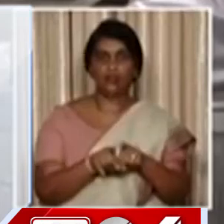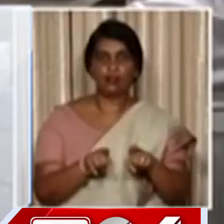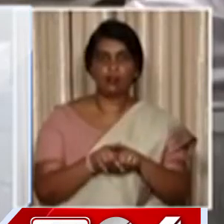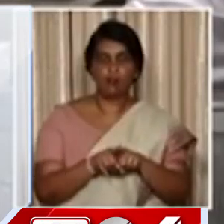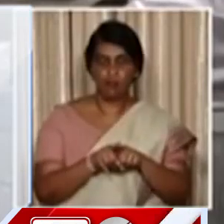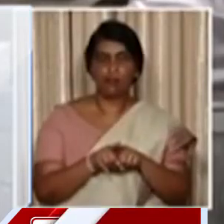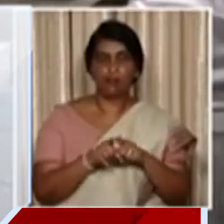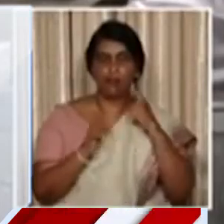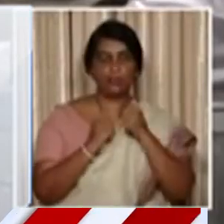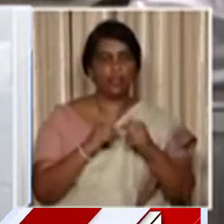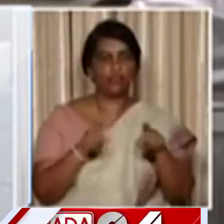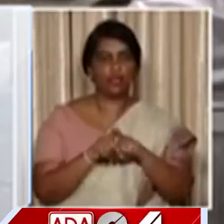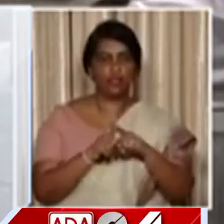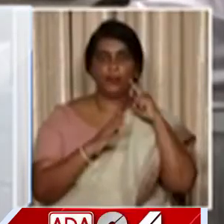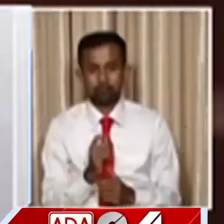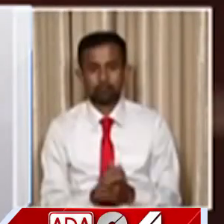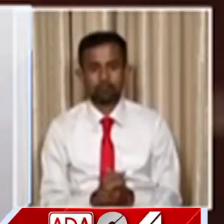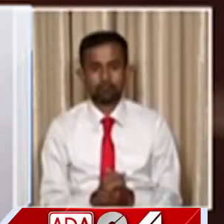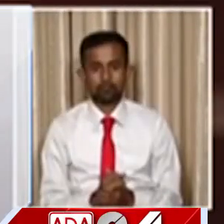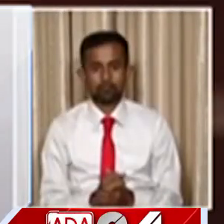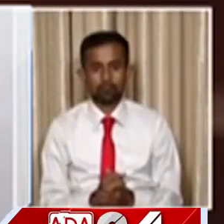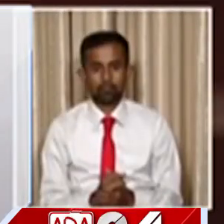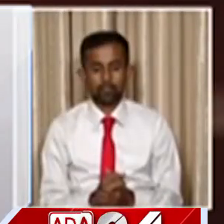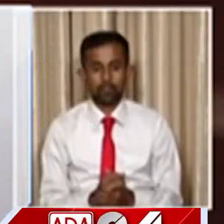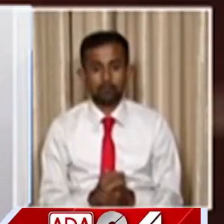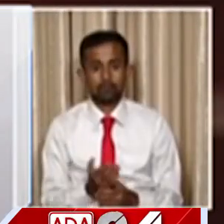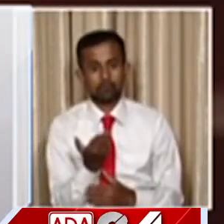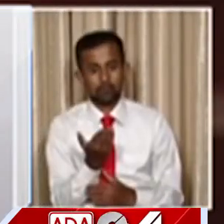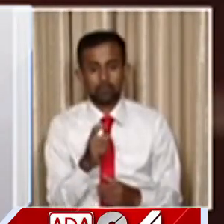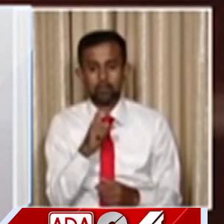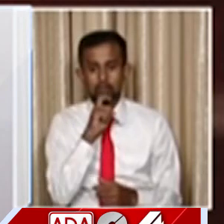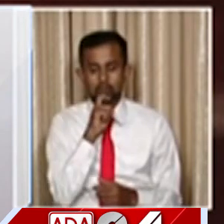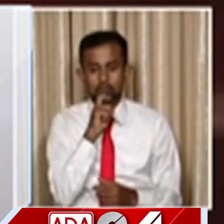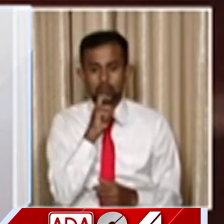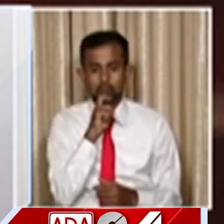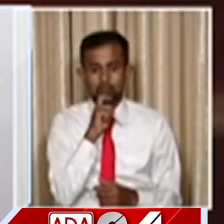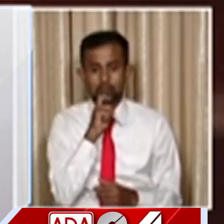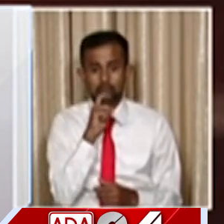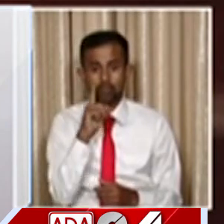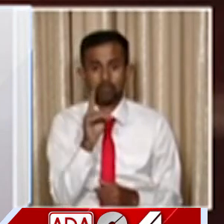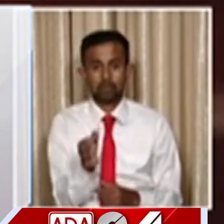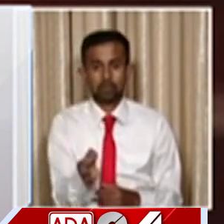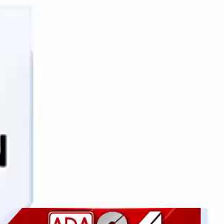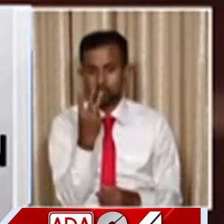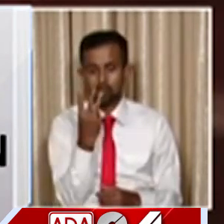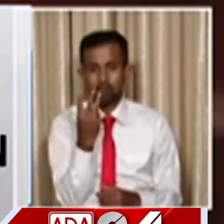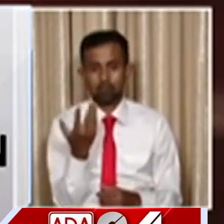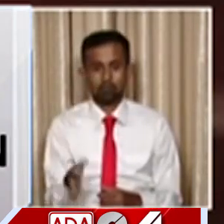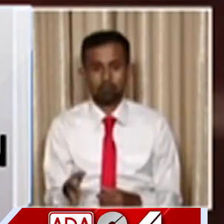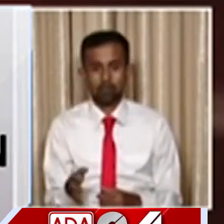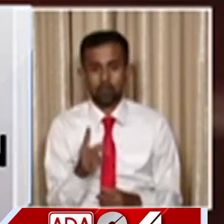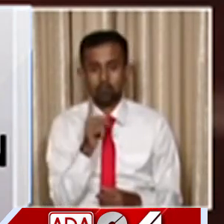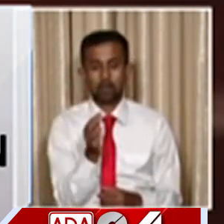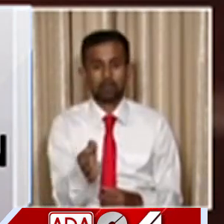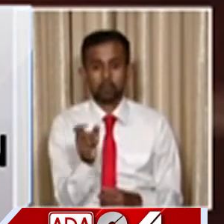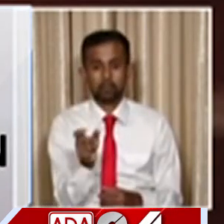විසාකර සභාපතිතුමනි අපිට තියෙන විශාල වගකීමක්. අභ්‍යාචනාධිකරණයේ එකම අධිකරණයකින් දීපු තහනම් නියෝග තුනක් තියෙනවා. ඒ පළවෙනි